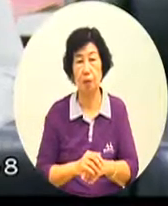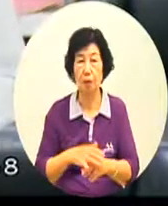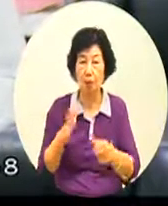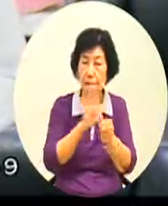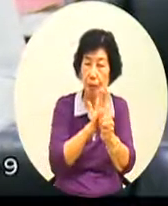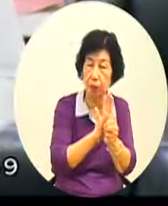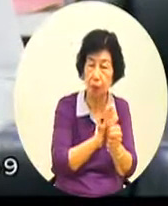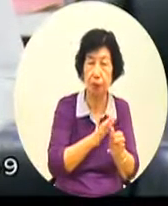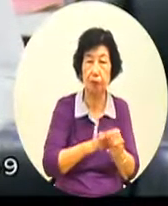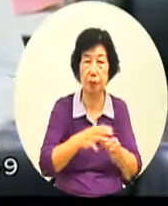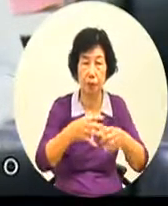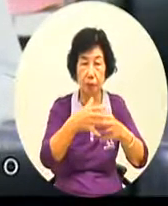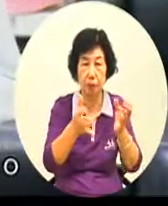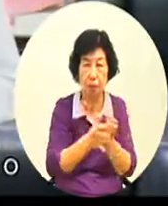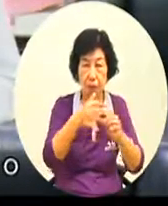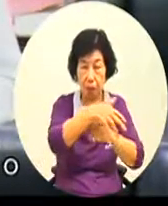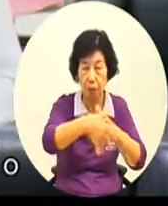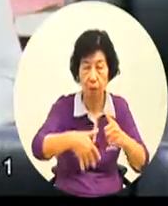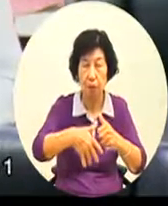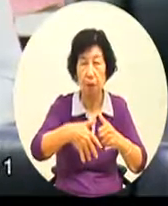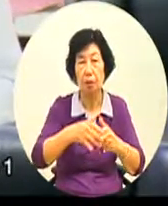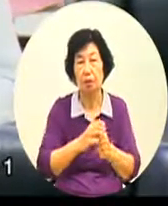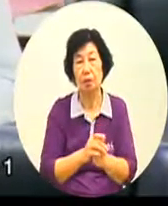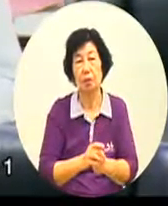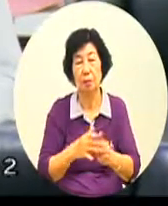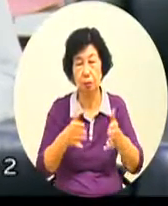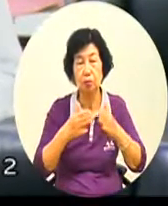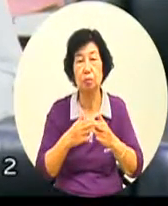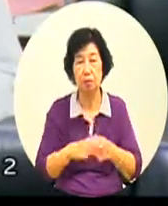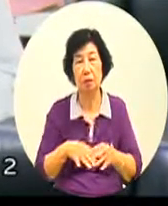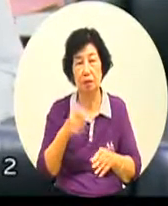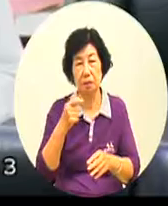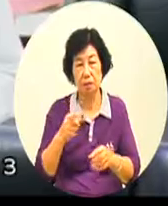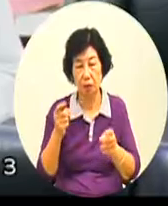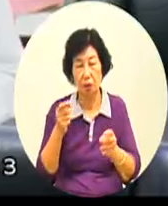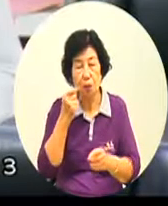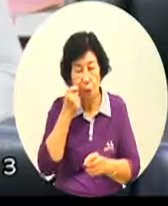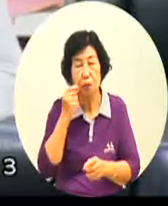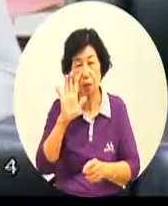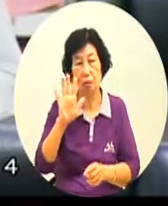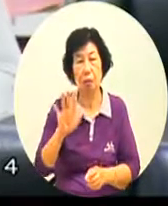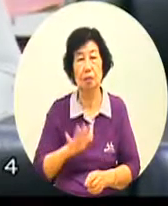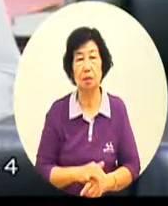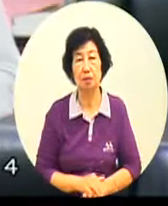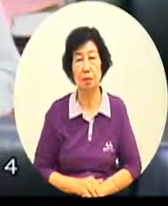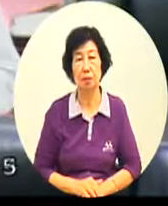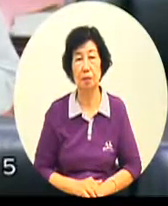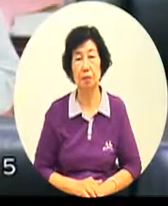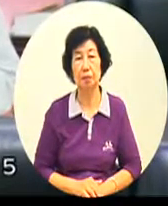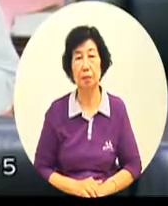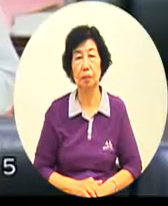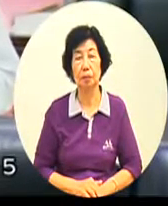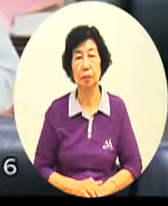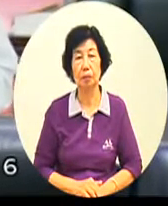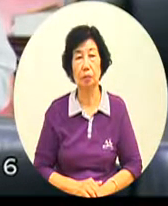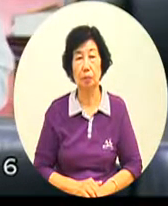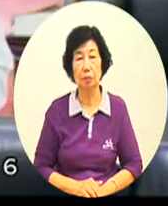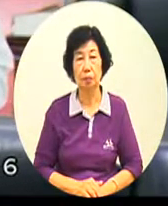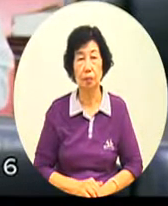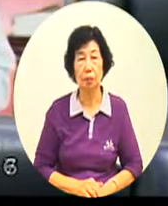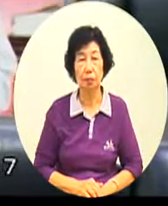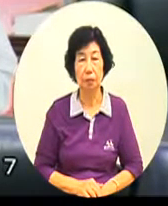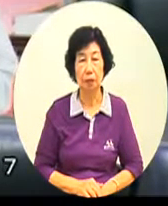供的团队、找团队其实也是一个蛮困难的事情。 好，局长请坐。 谢谢。 从这个图表我们